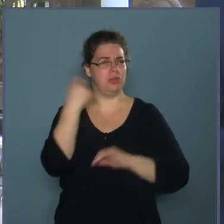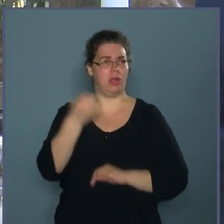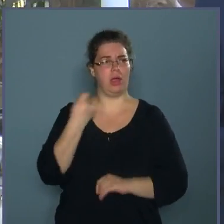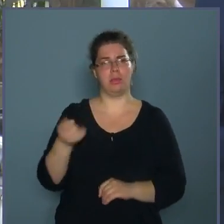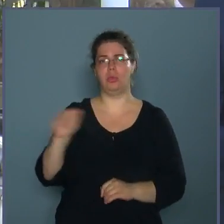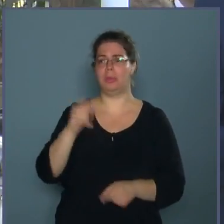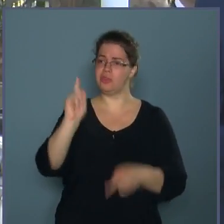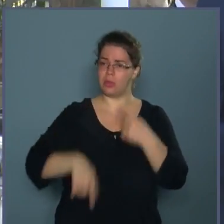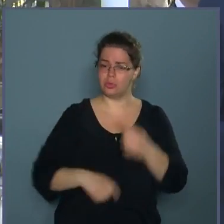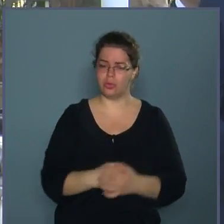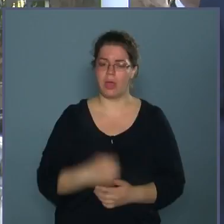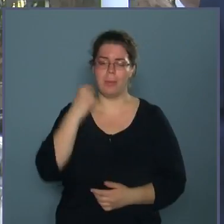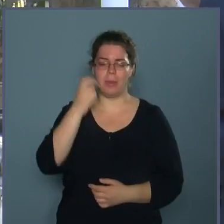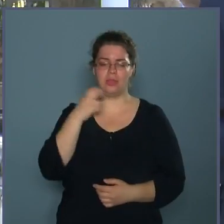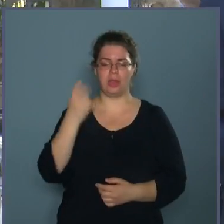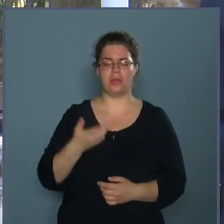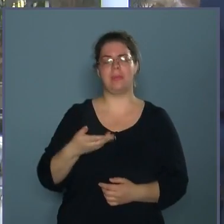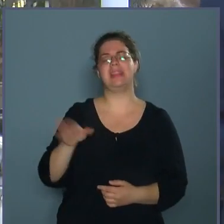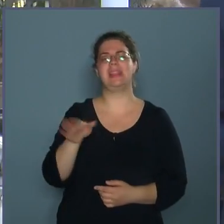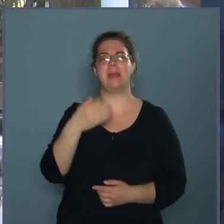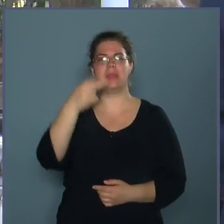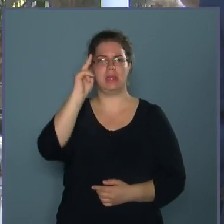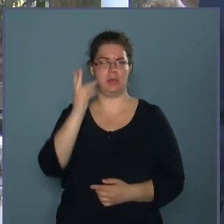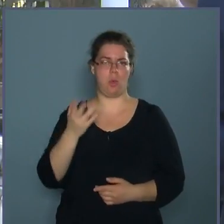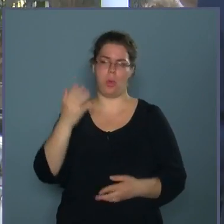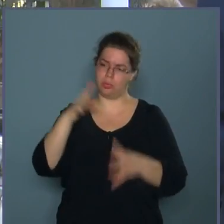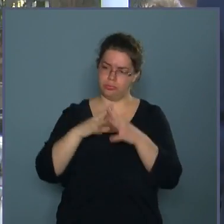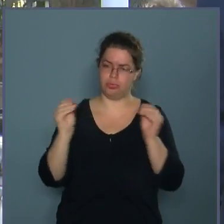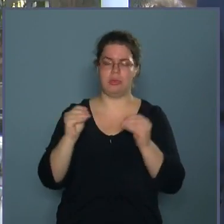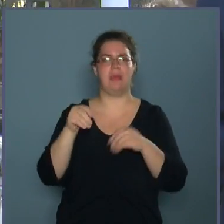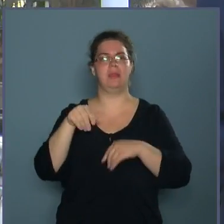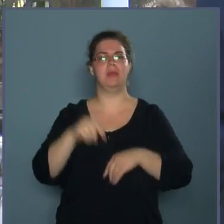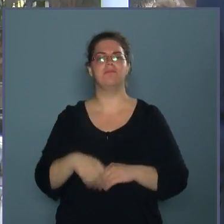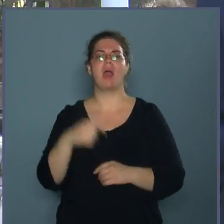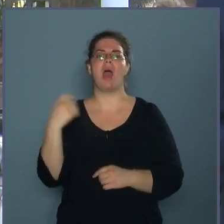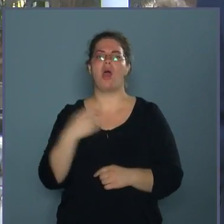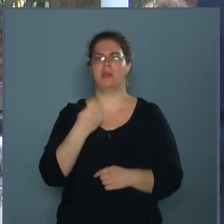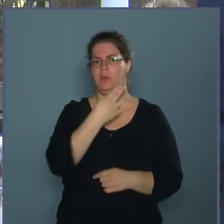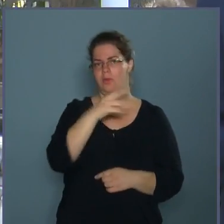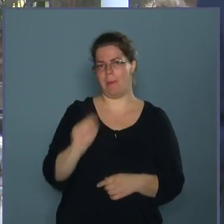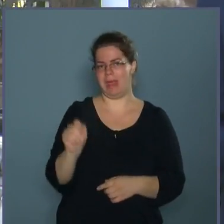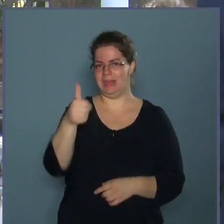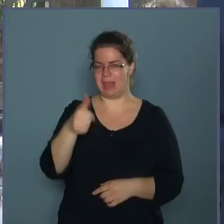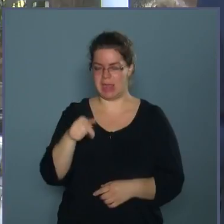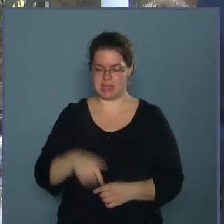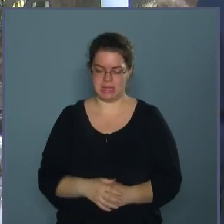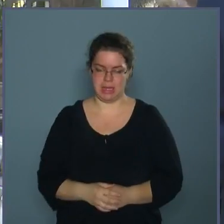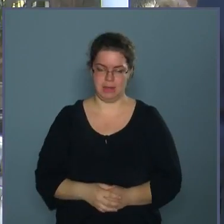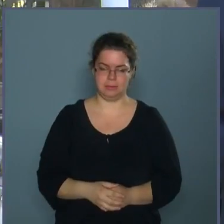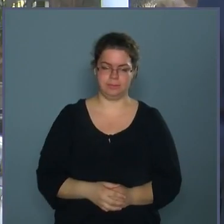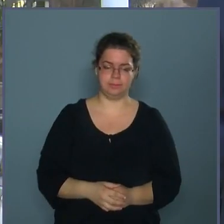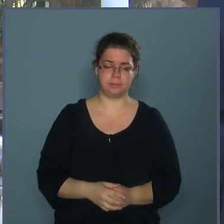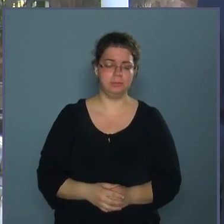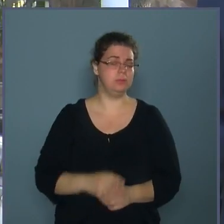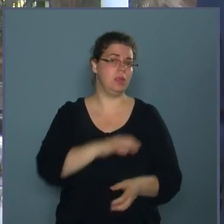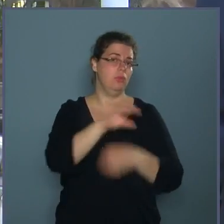utolsóként a Pest Erzsébeti nemzetőrök szüntették be a harcot november 11-én.